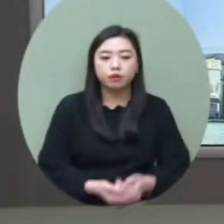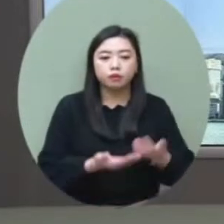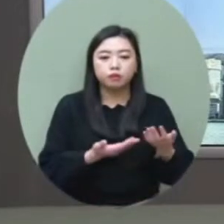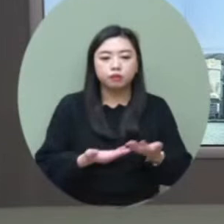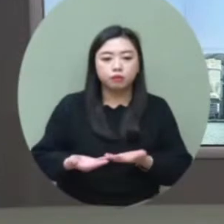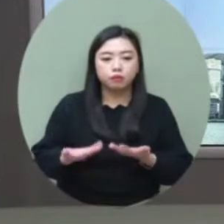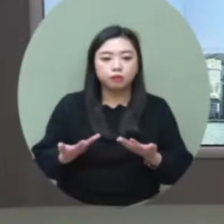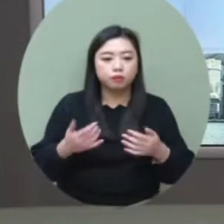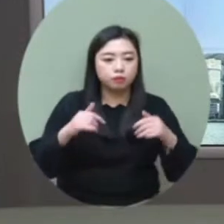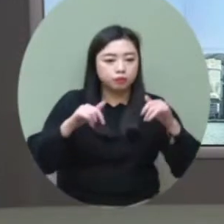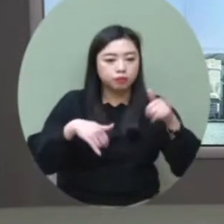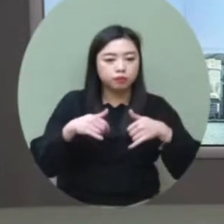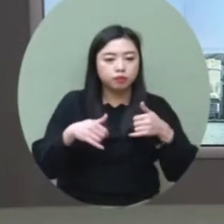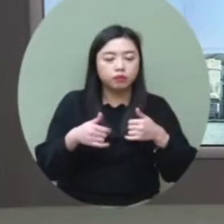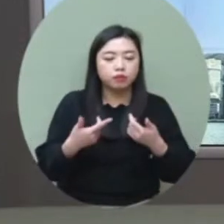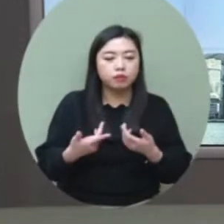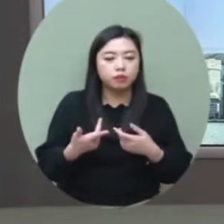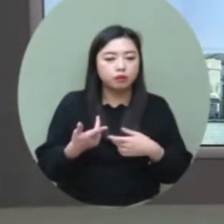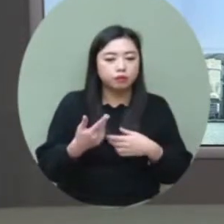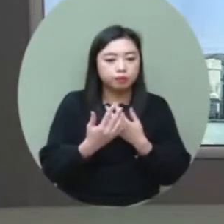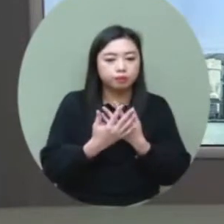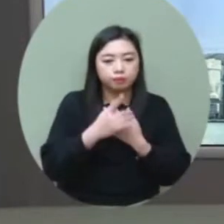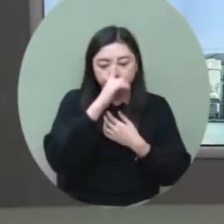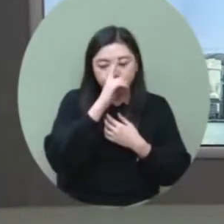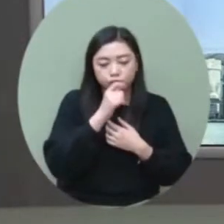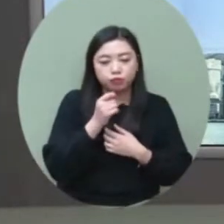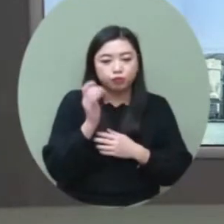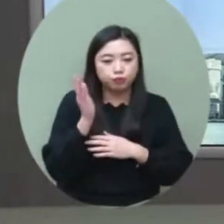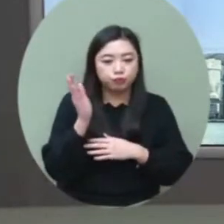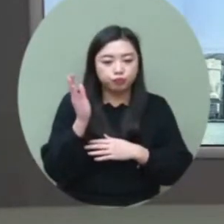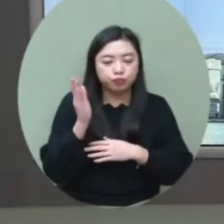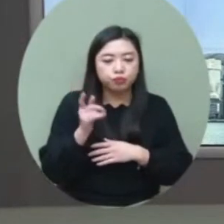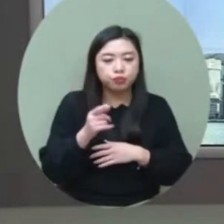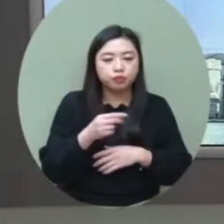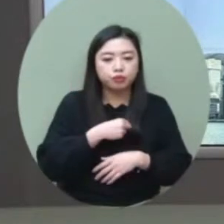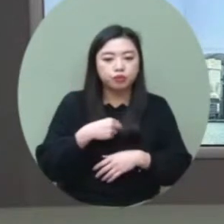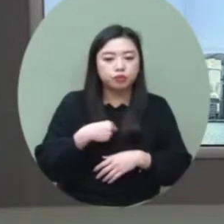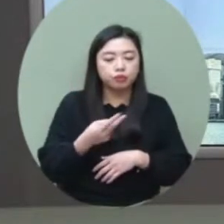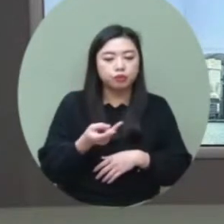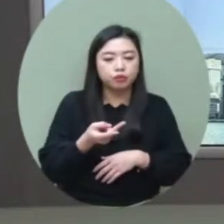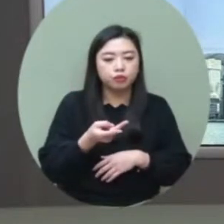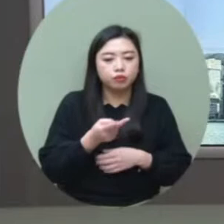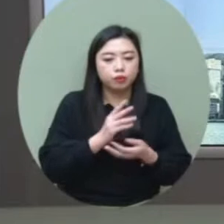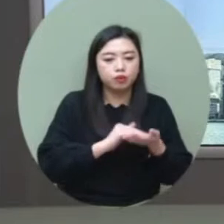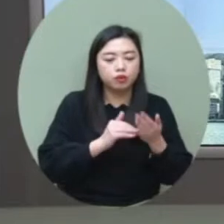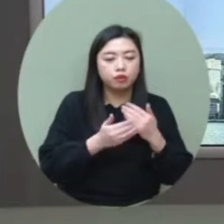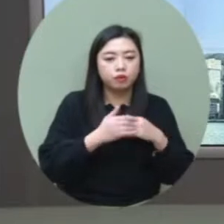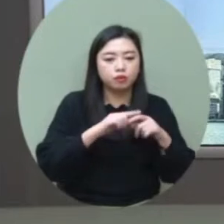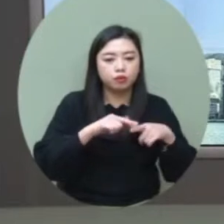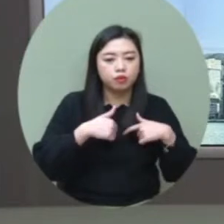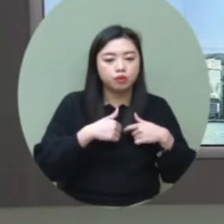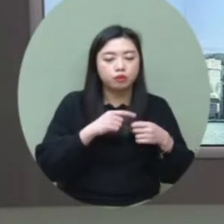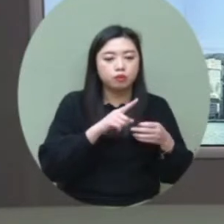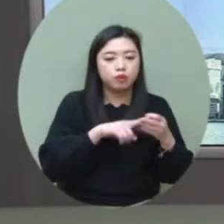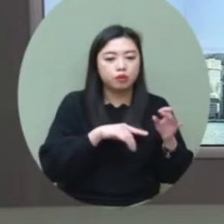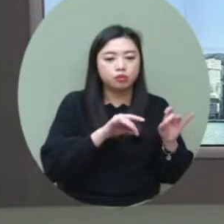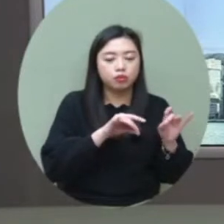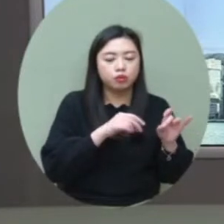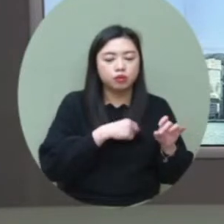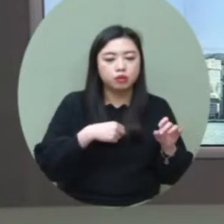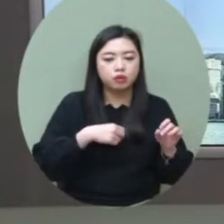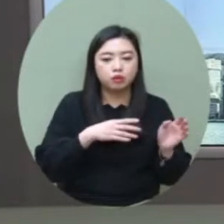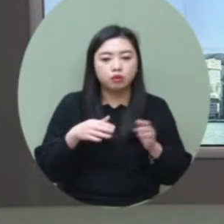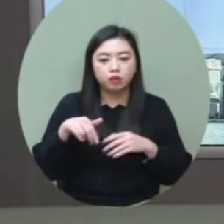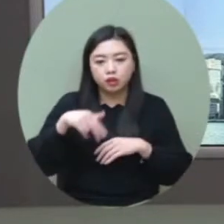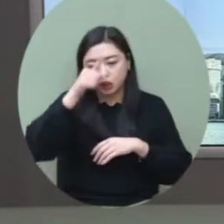歡迎大家出席今日嘅 Welcome to the press briefing. With us today, Dr. Chuang Shukwan, Head